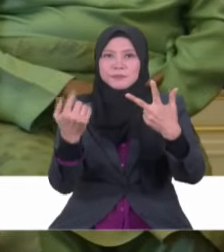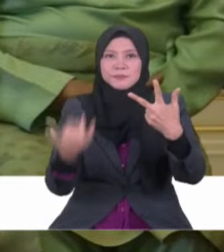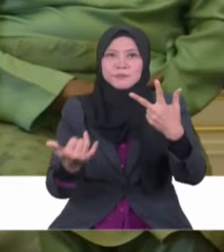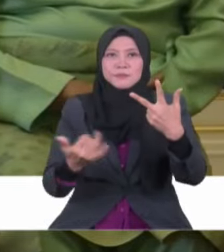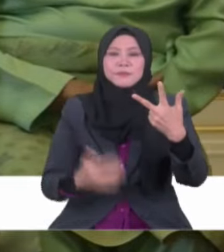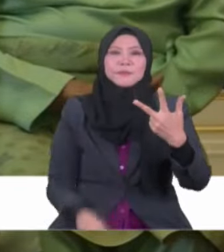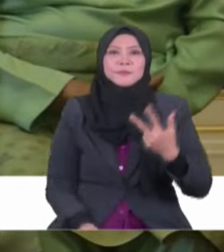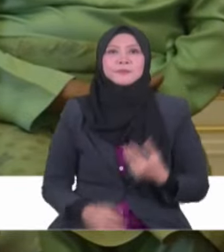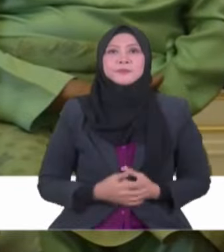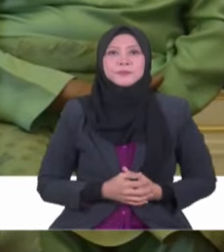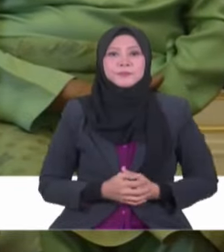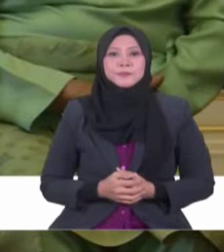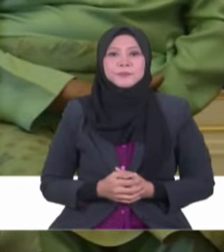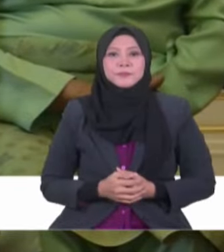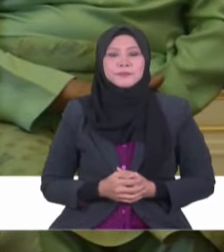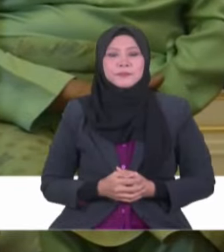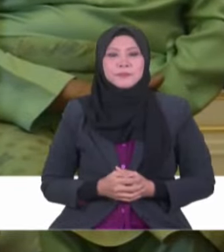Baik.